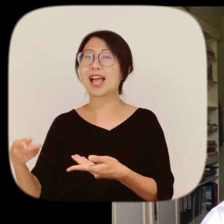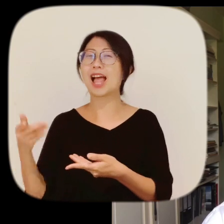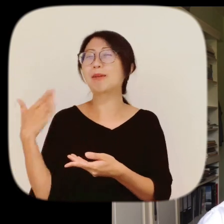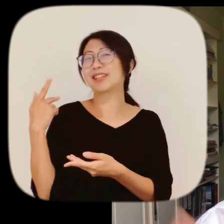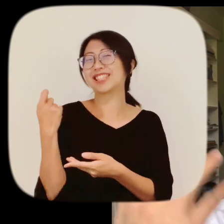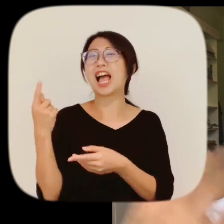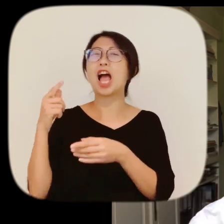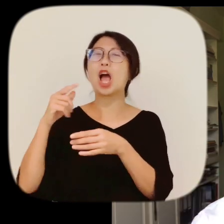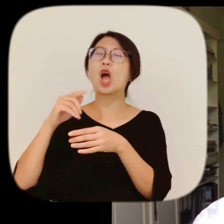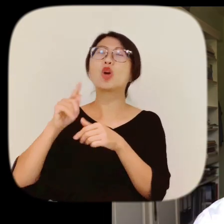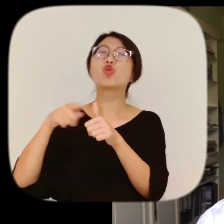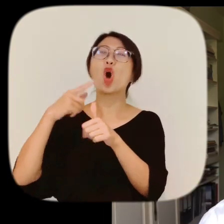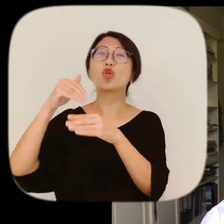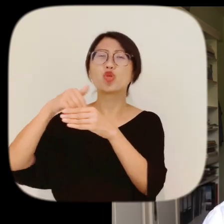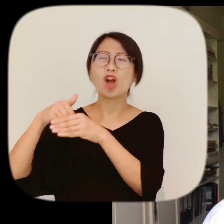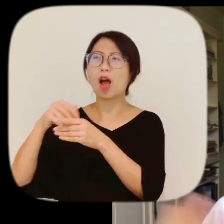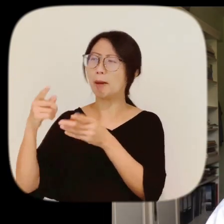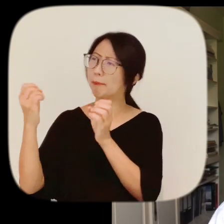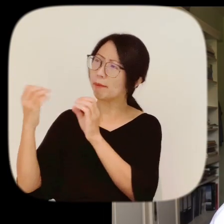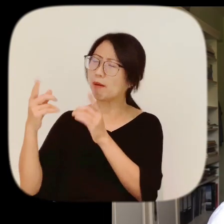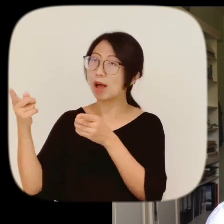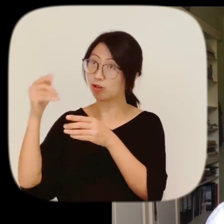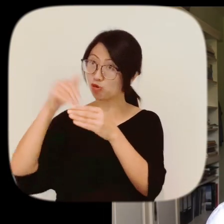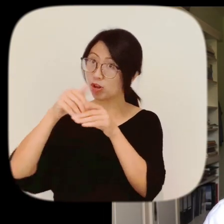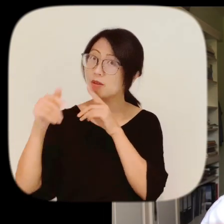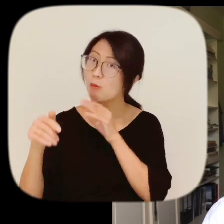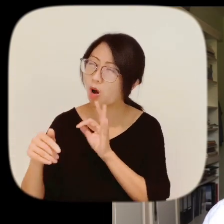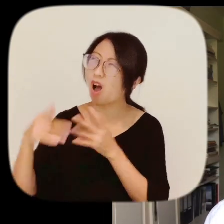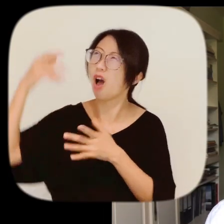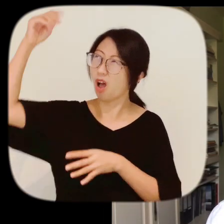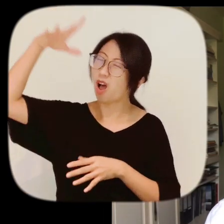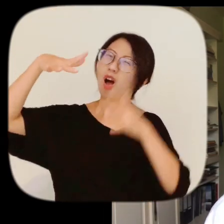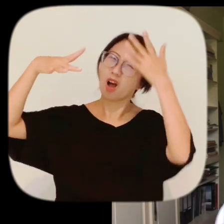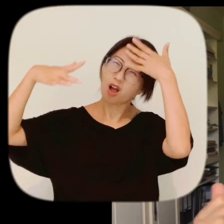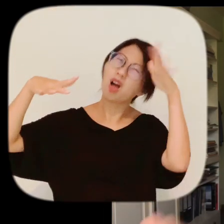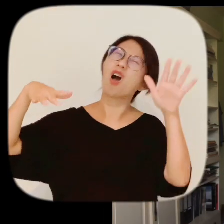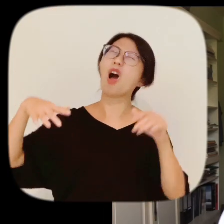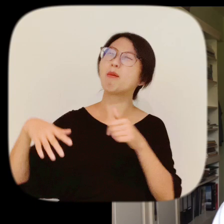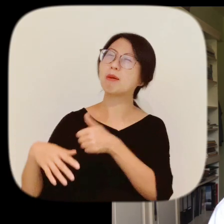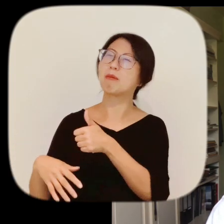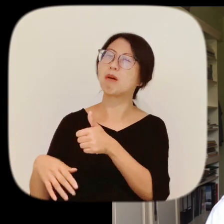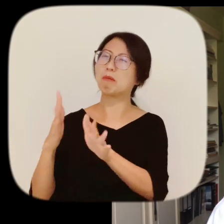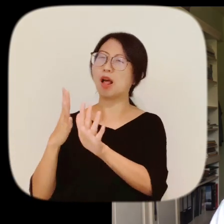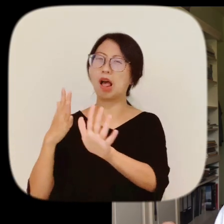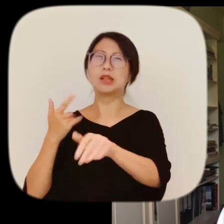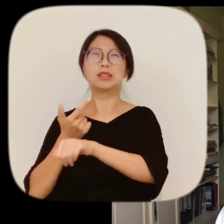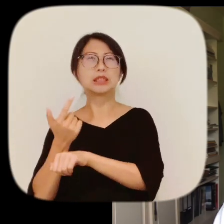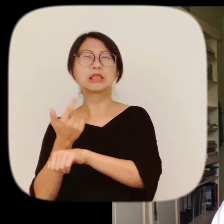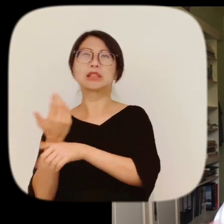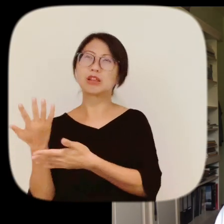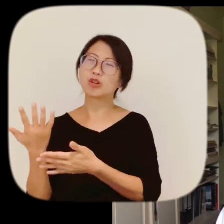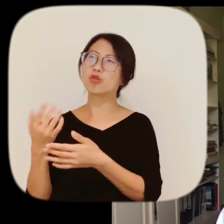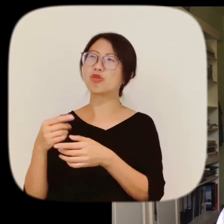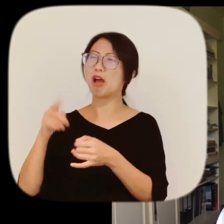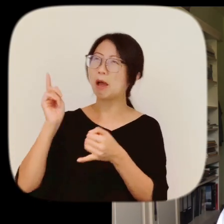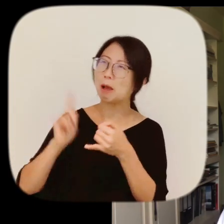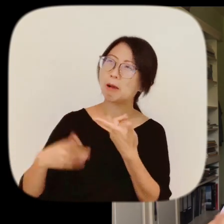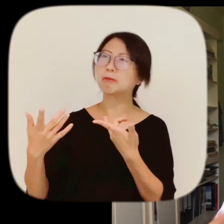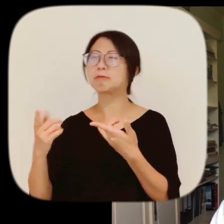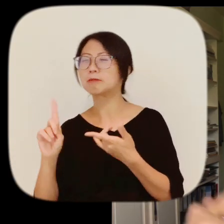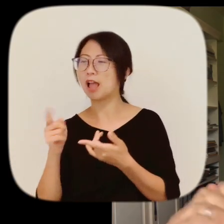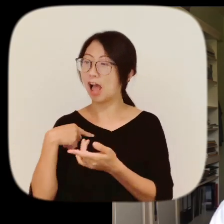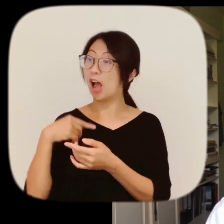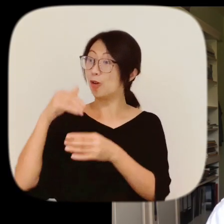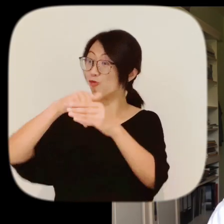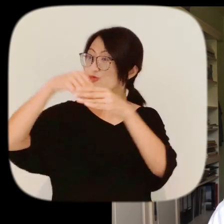过程怎样啊怎样在太阳下面晒啊可能等了很久啊但是觉得值得啊完了还会写个WhatsApp给其他朋友呢